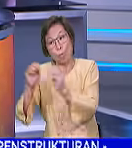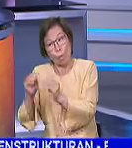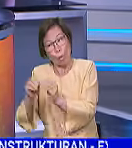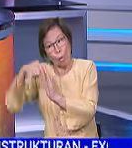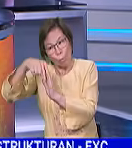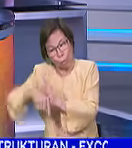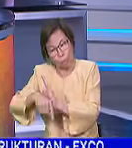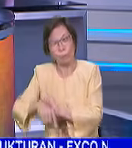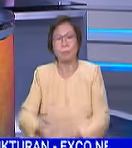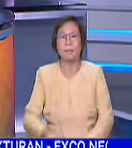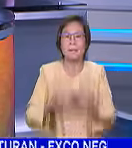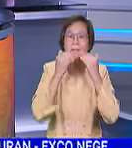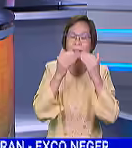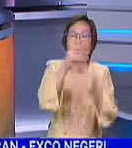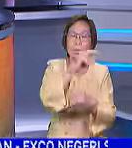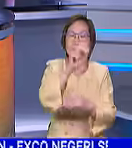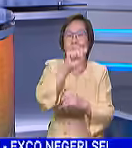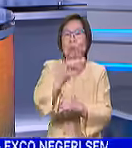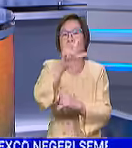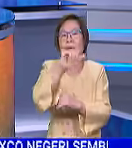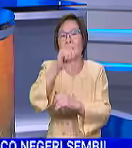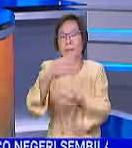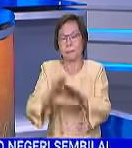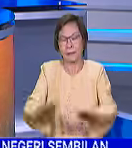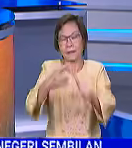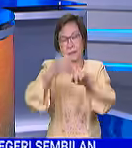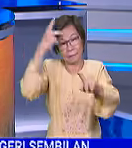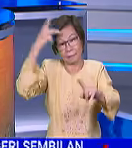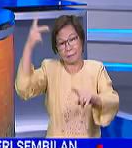Baik, terima kasih Nur Aliah untuk perkembangan dari Kelantan itu tadi. Manakala